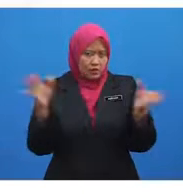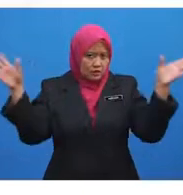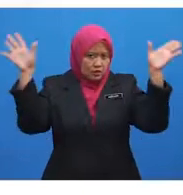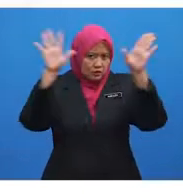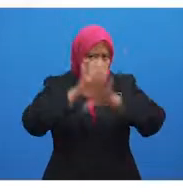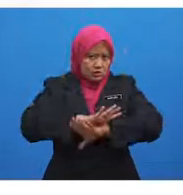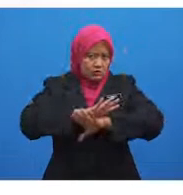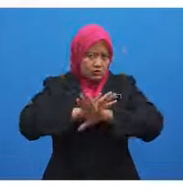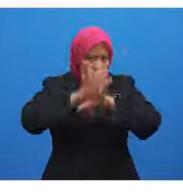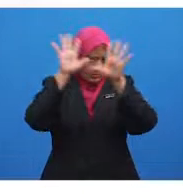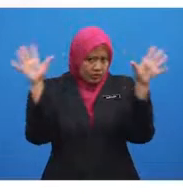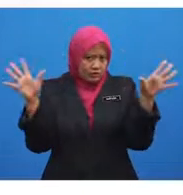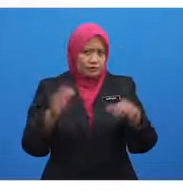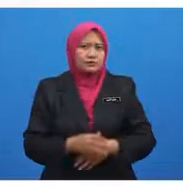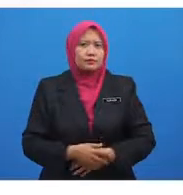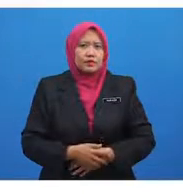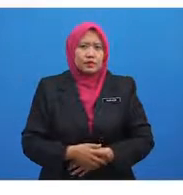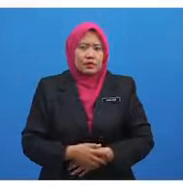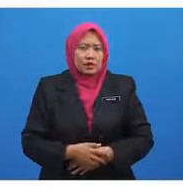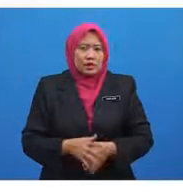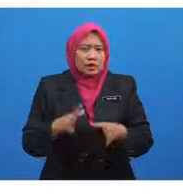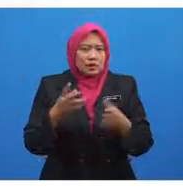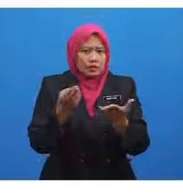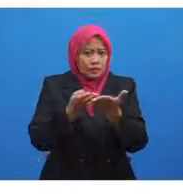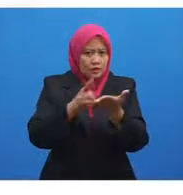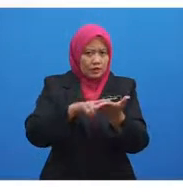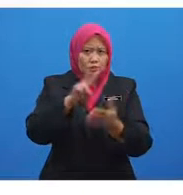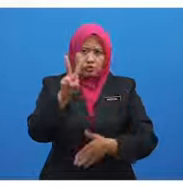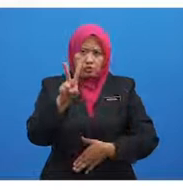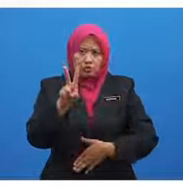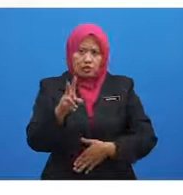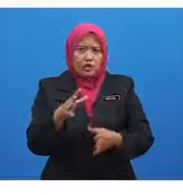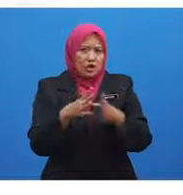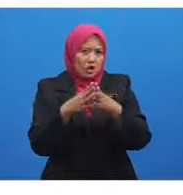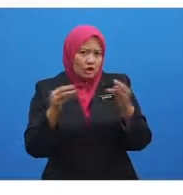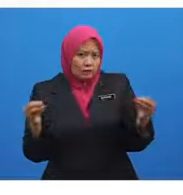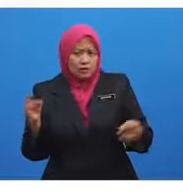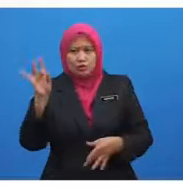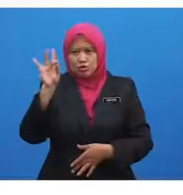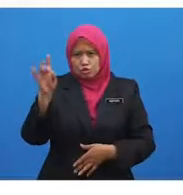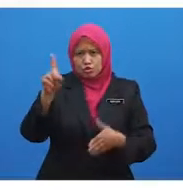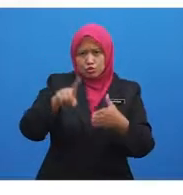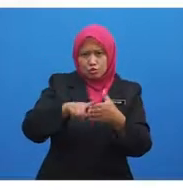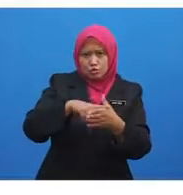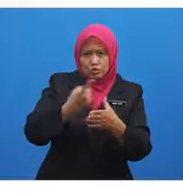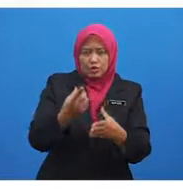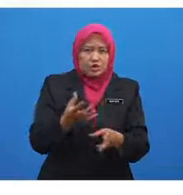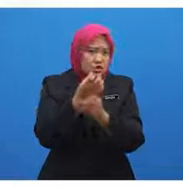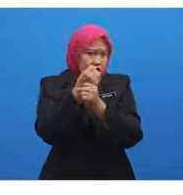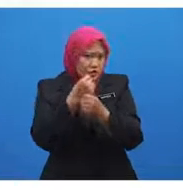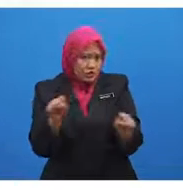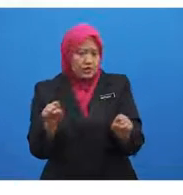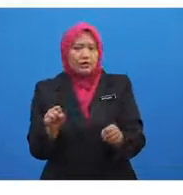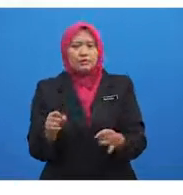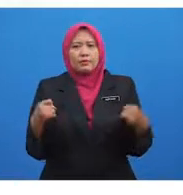siaplah istana dengan segala kelengkapannya. Istana itu sangat besar dan mempunyai 9